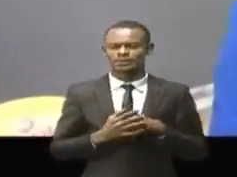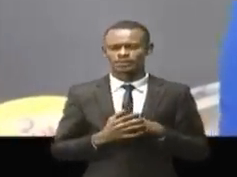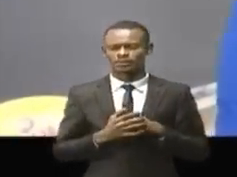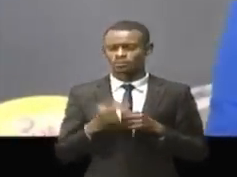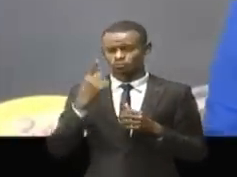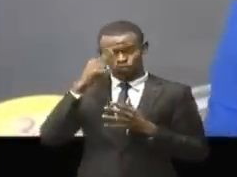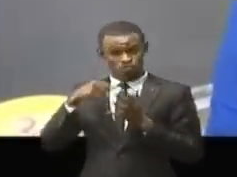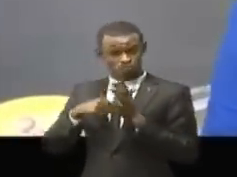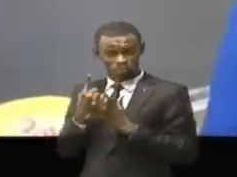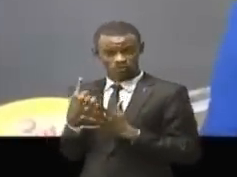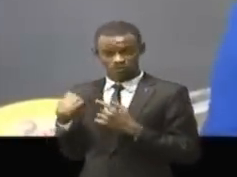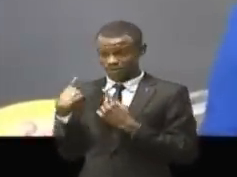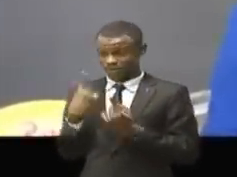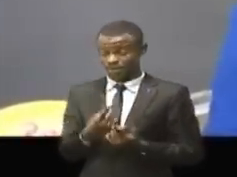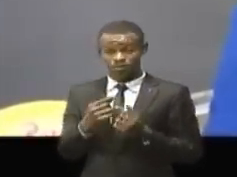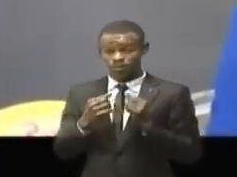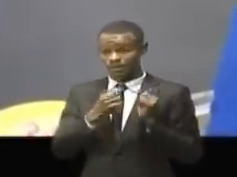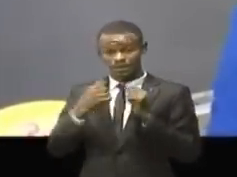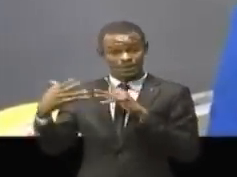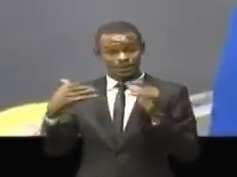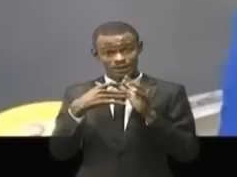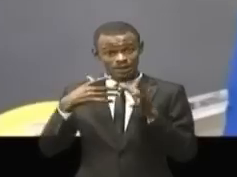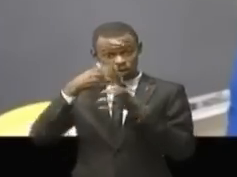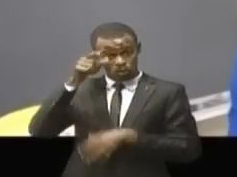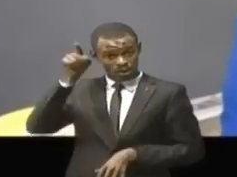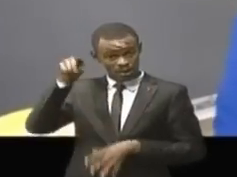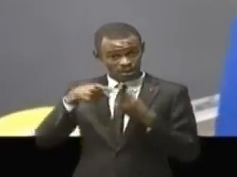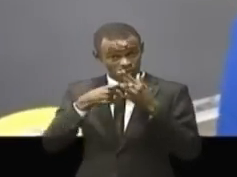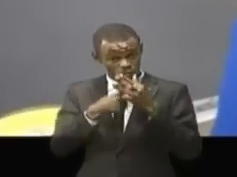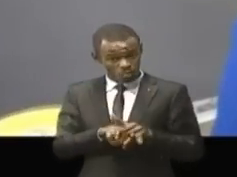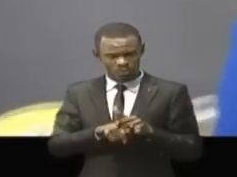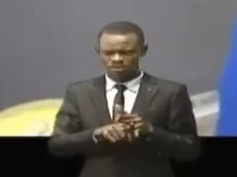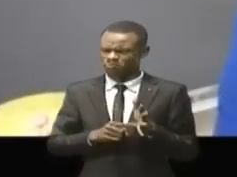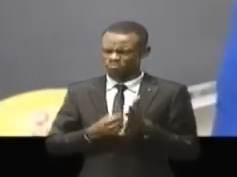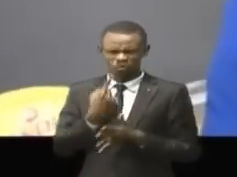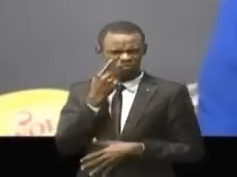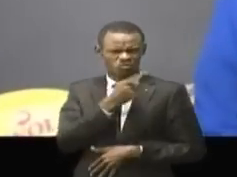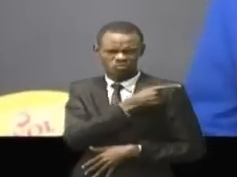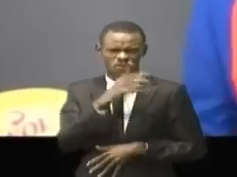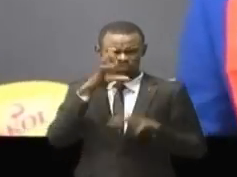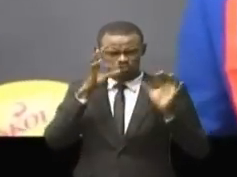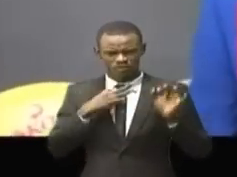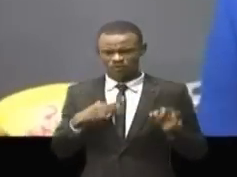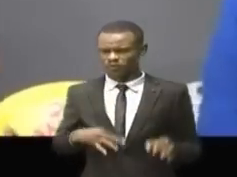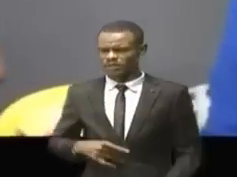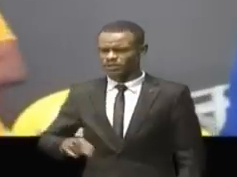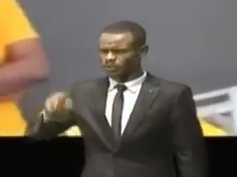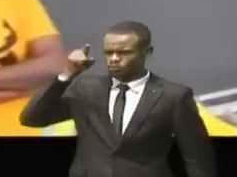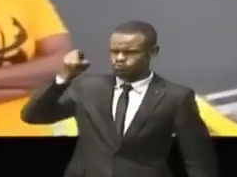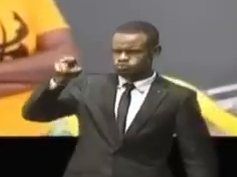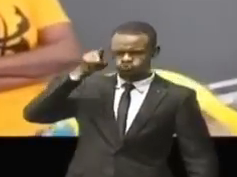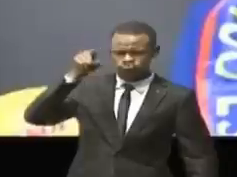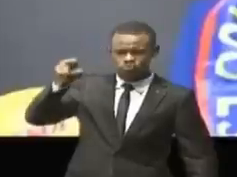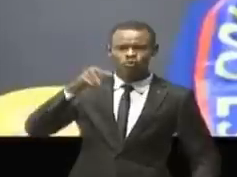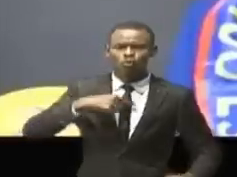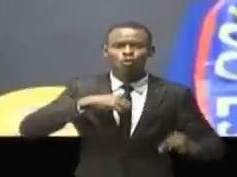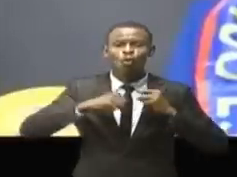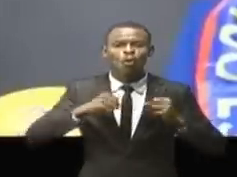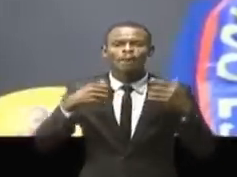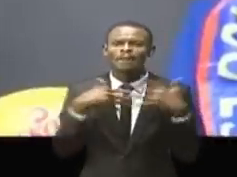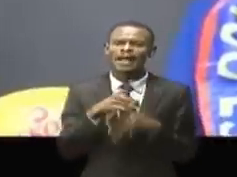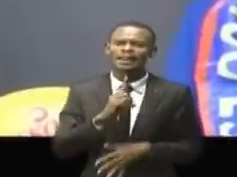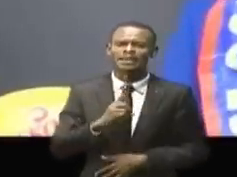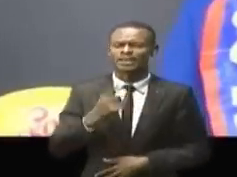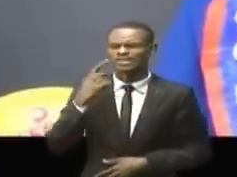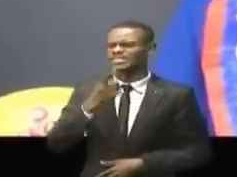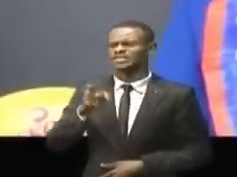fois qu'un président de la République pointe du doigt et cite nommément qui est l'ennemi. C'est